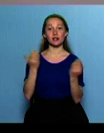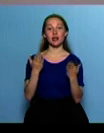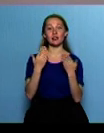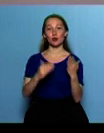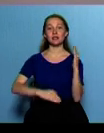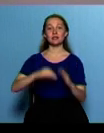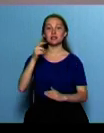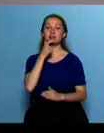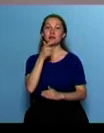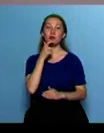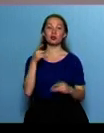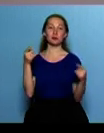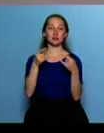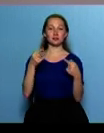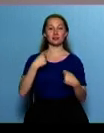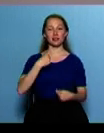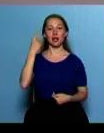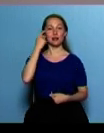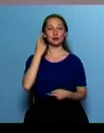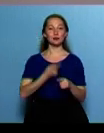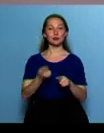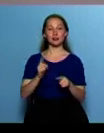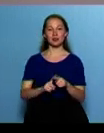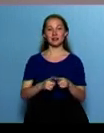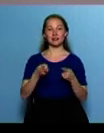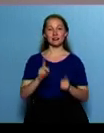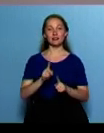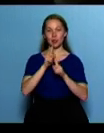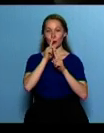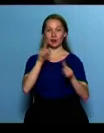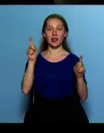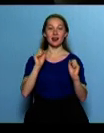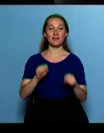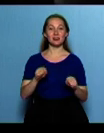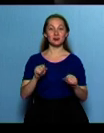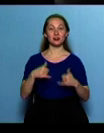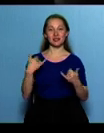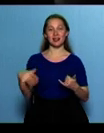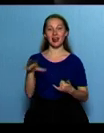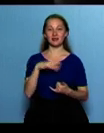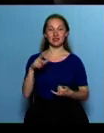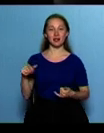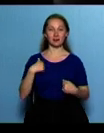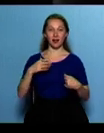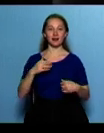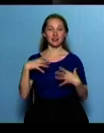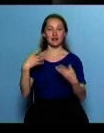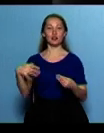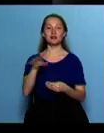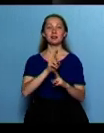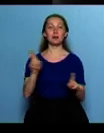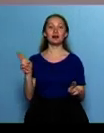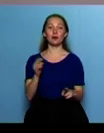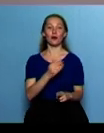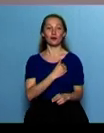детства смотришь по телевизору, мне кажется, это действительно уникальная возможность для всех. Я бы посоветовал всем, кто ругает